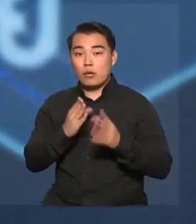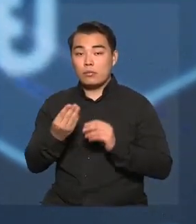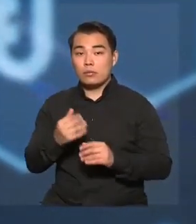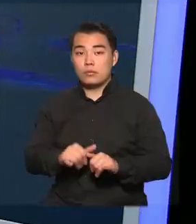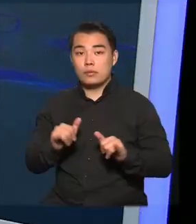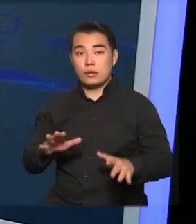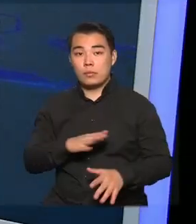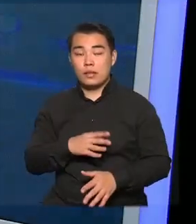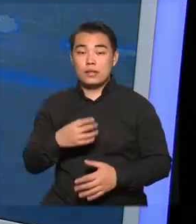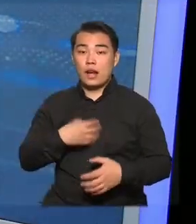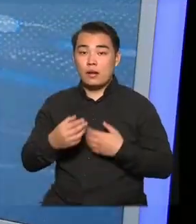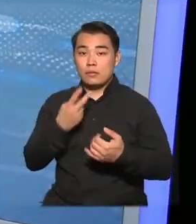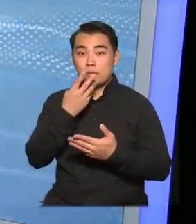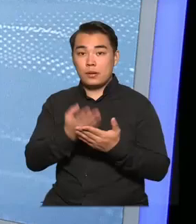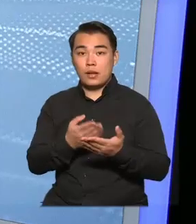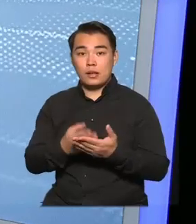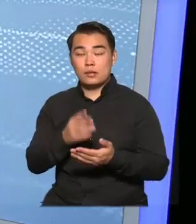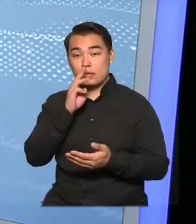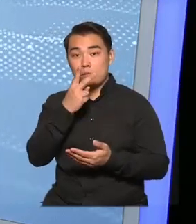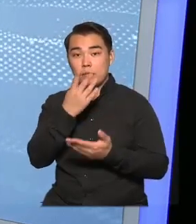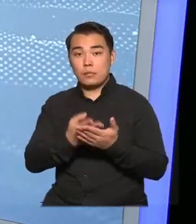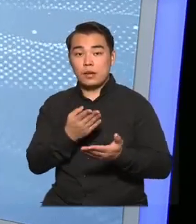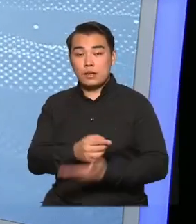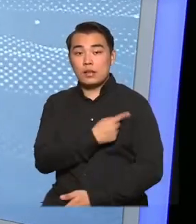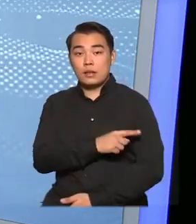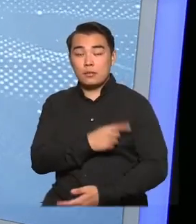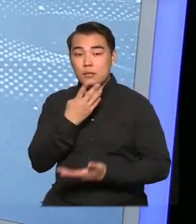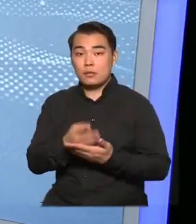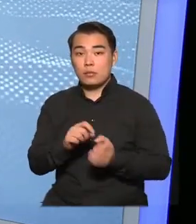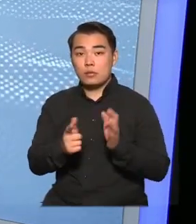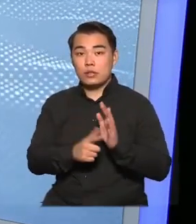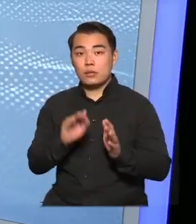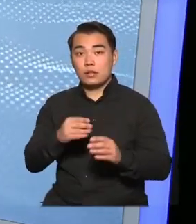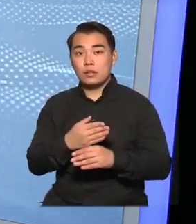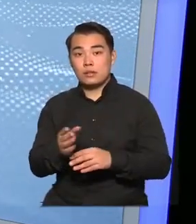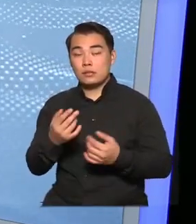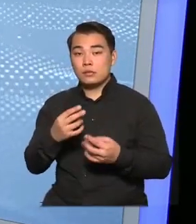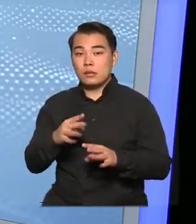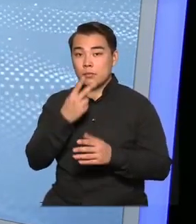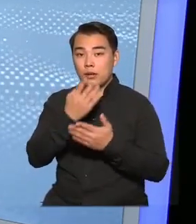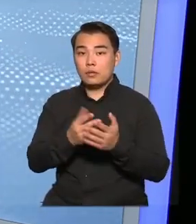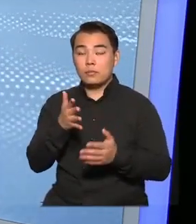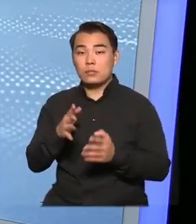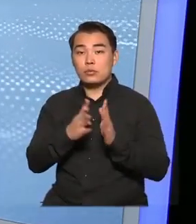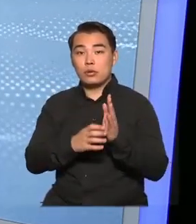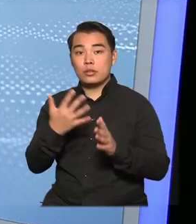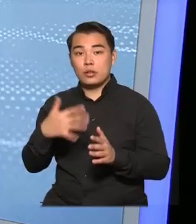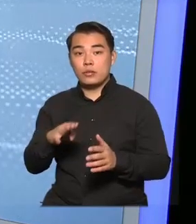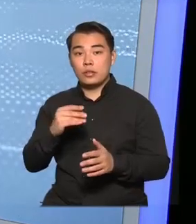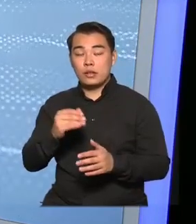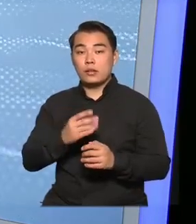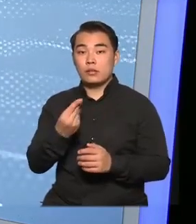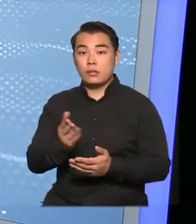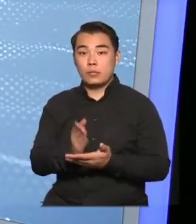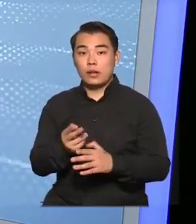көбейді. Мәмістің айлық жарнасы жалдамалы қызметкерлер үшін 17 мың теңгеден аспау керек. Ал жеке кәсіпкер 5950 теңге